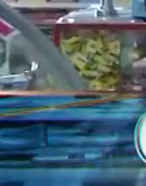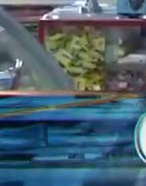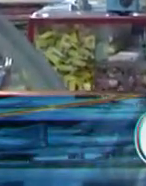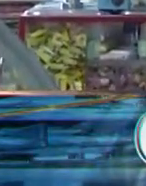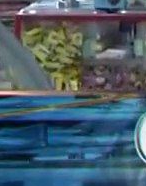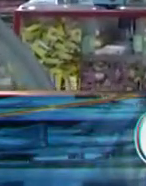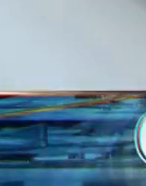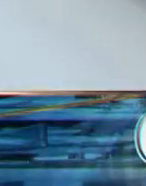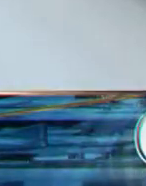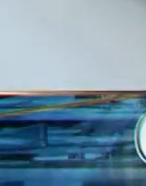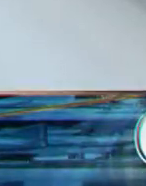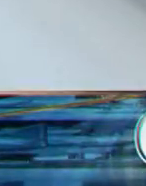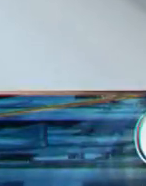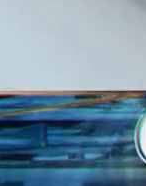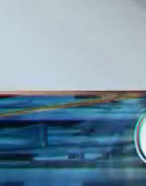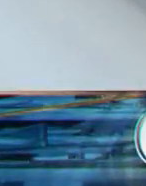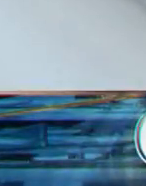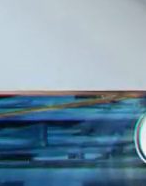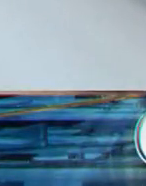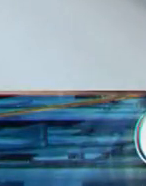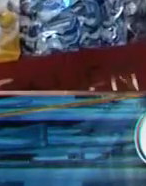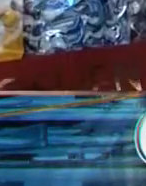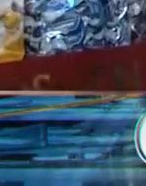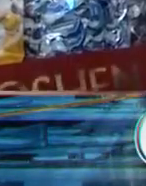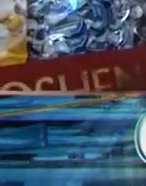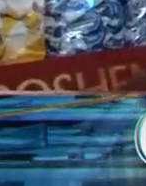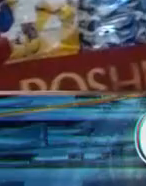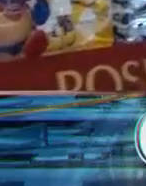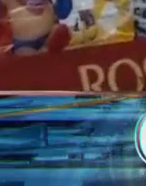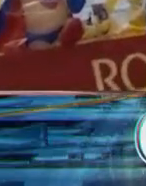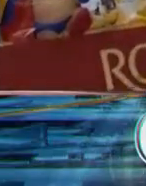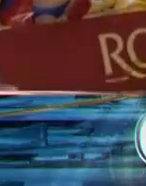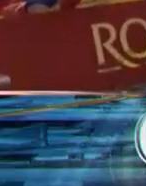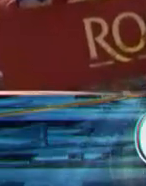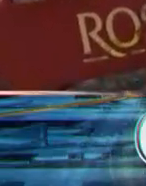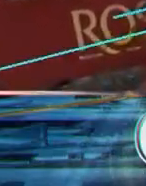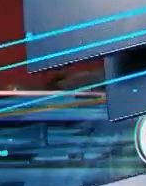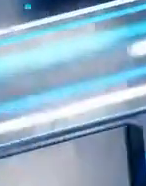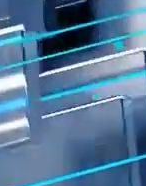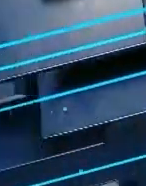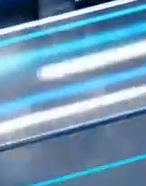За чистый мир. Экопакеты начали раздавать талдыкурганским торговым точкам бесплатно.